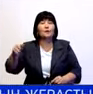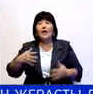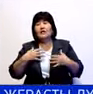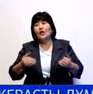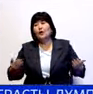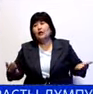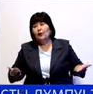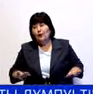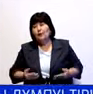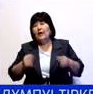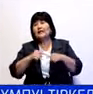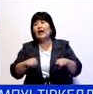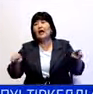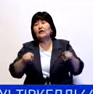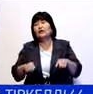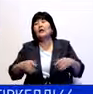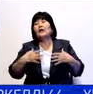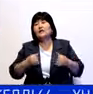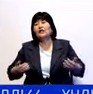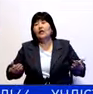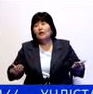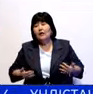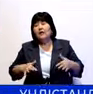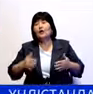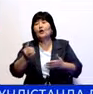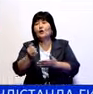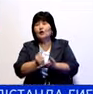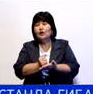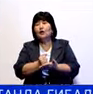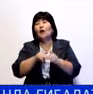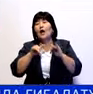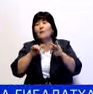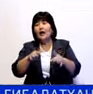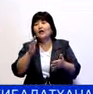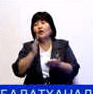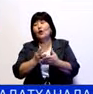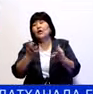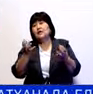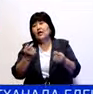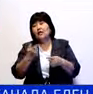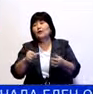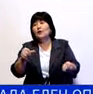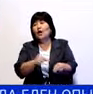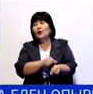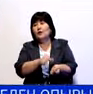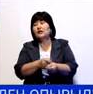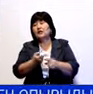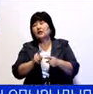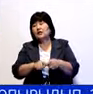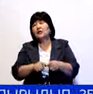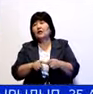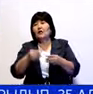өмір салтын насихаттау, саламатты өмір салтын ұстануға бағыттау. Және мына есірткі және